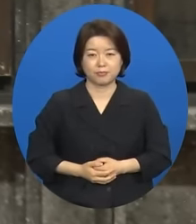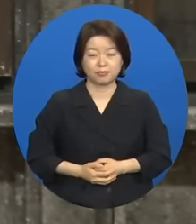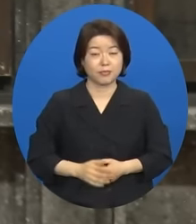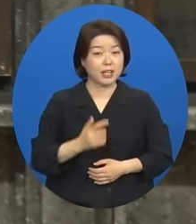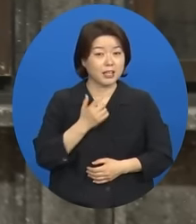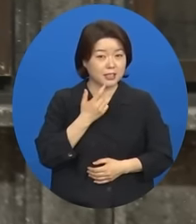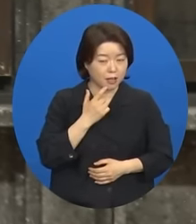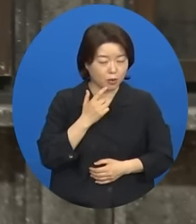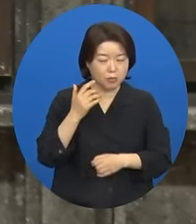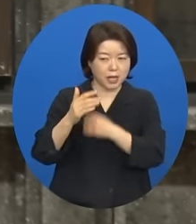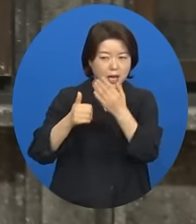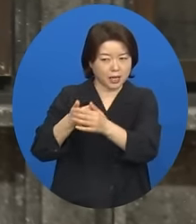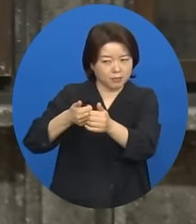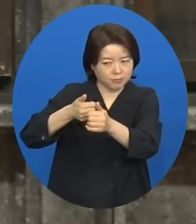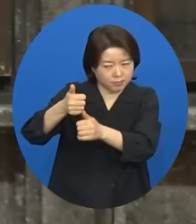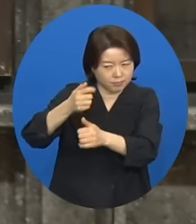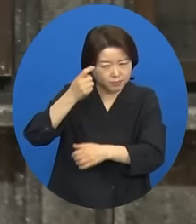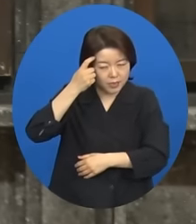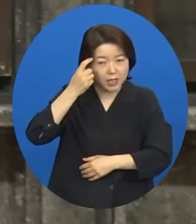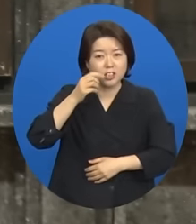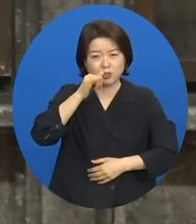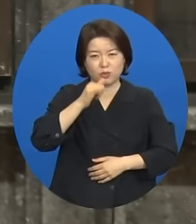야곱은 하나님을 이기려 한 자죠.